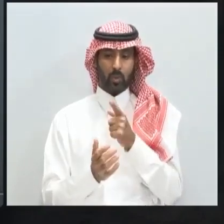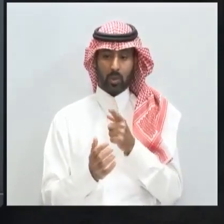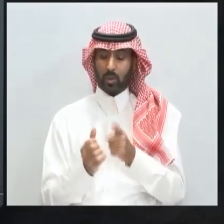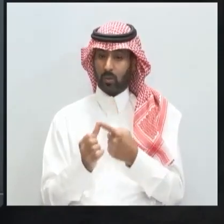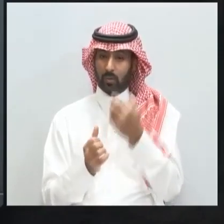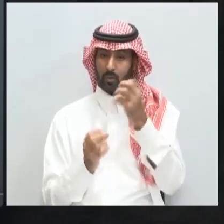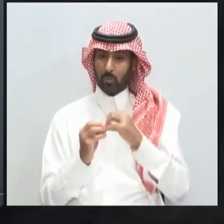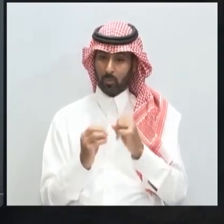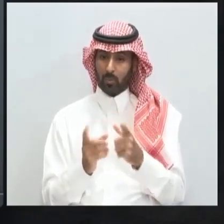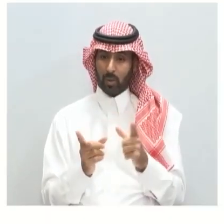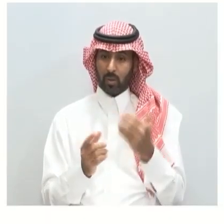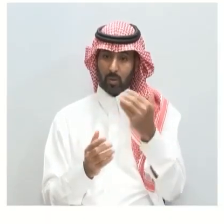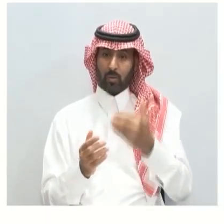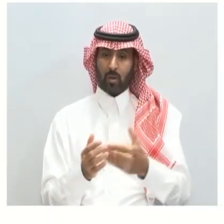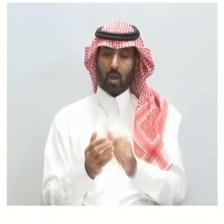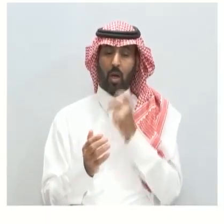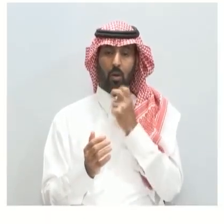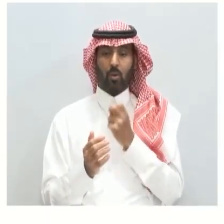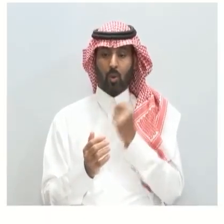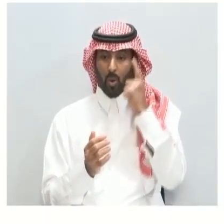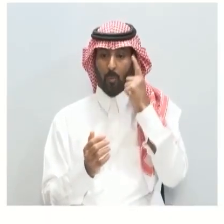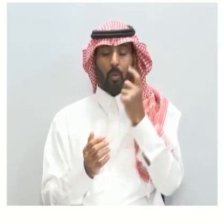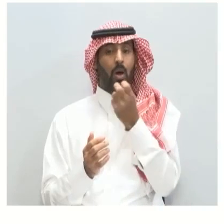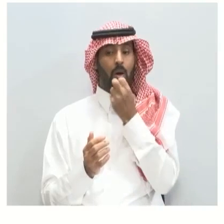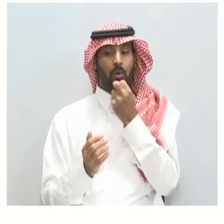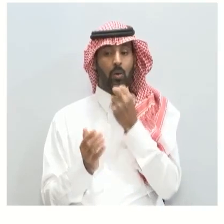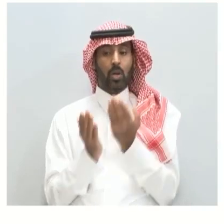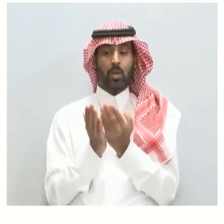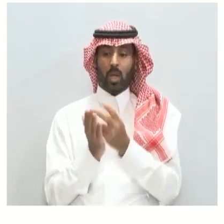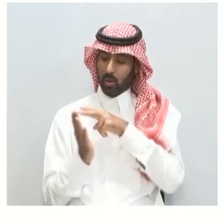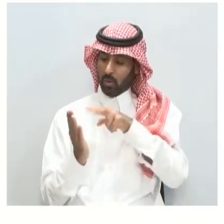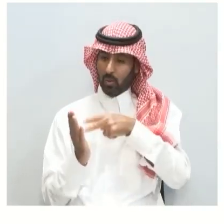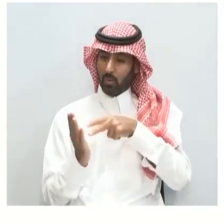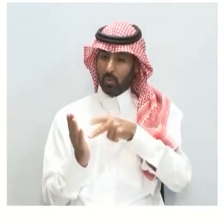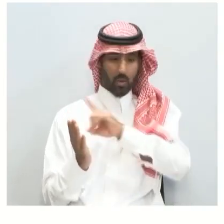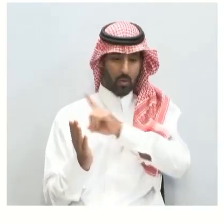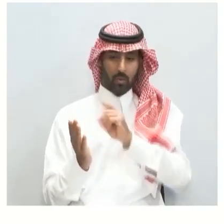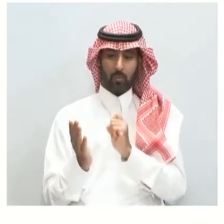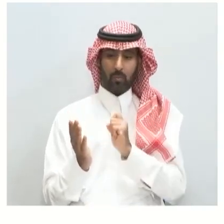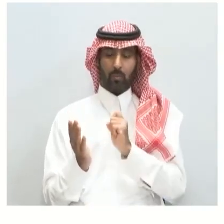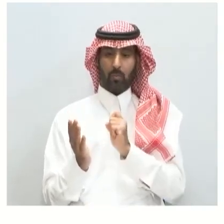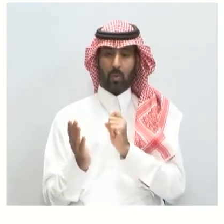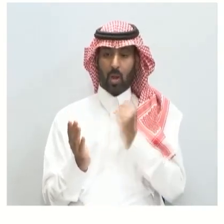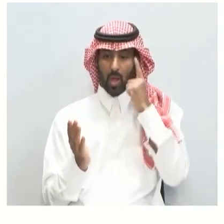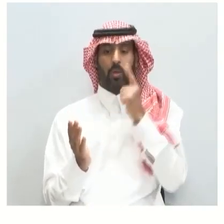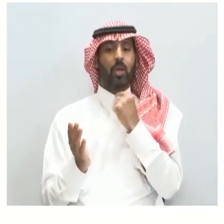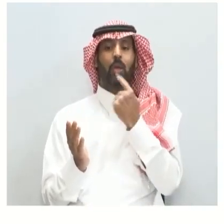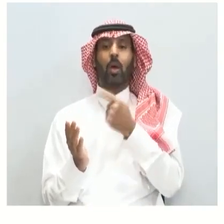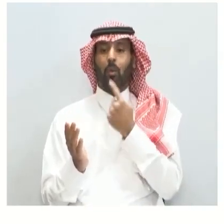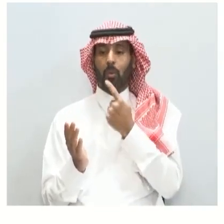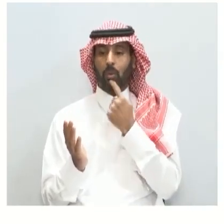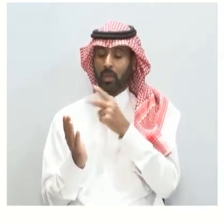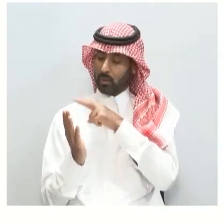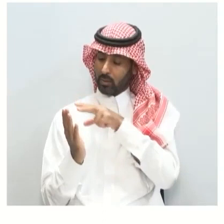بيان ذلك علوم القران هل هي علم القر نقول لا علم القراءات هو كيفيه نطق كلمات